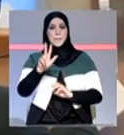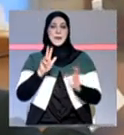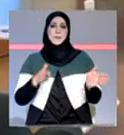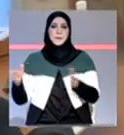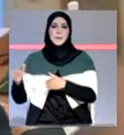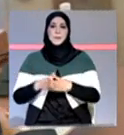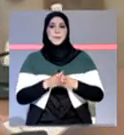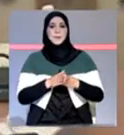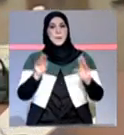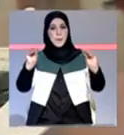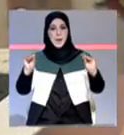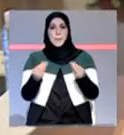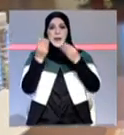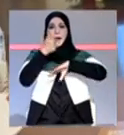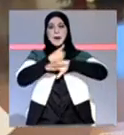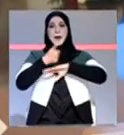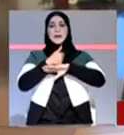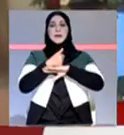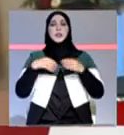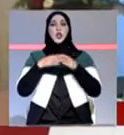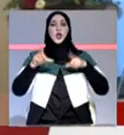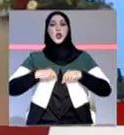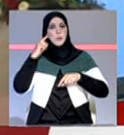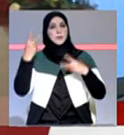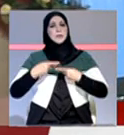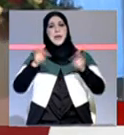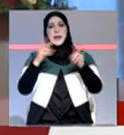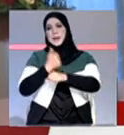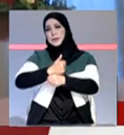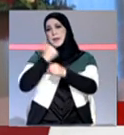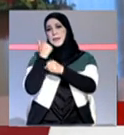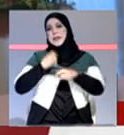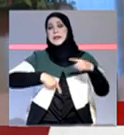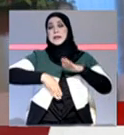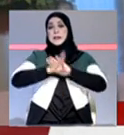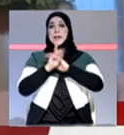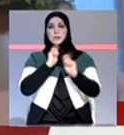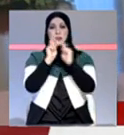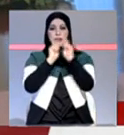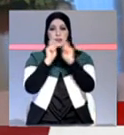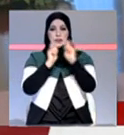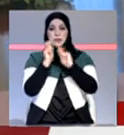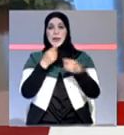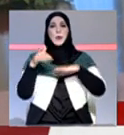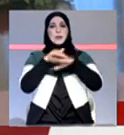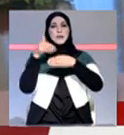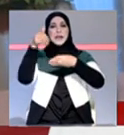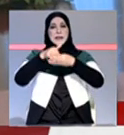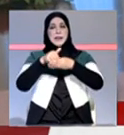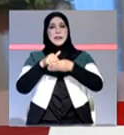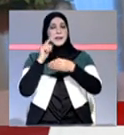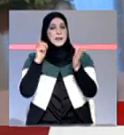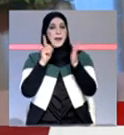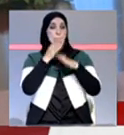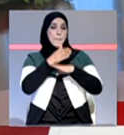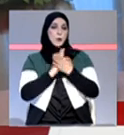شرع رئيس الحكومه شي منذ اعلانه امس عن انطلاق الحوار الاقتصادي والاجتماعي بخصوص قانون ماليه للسنه